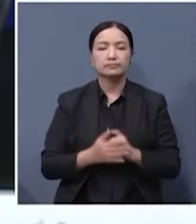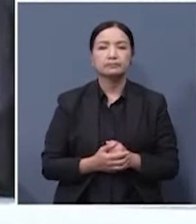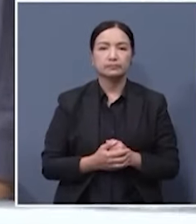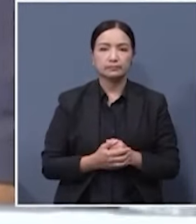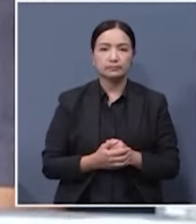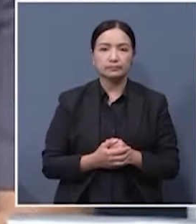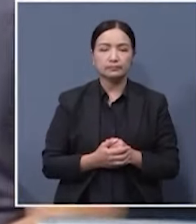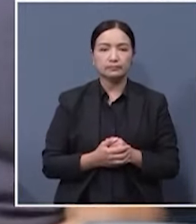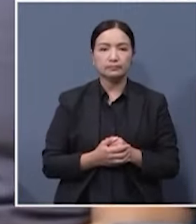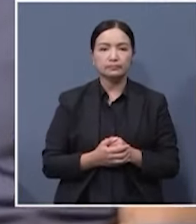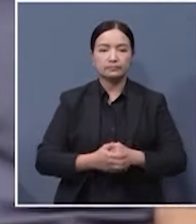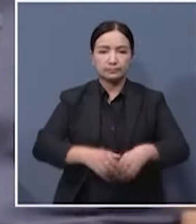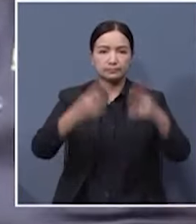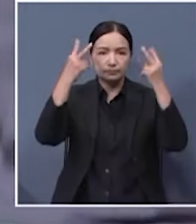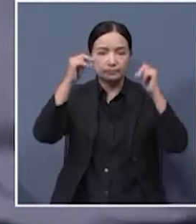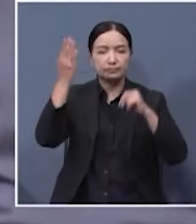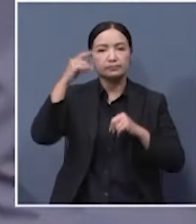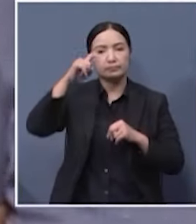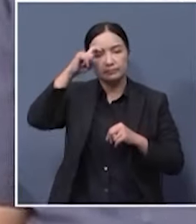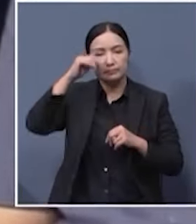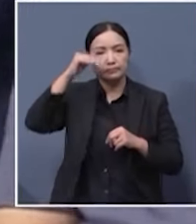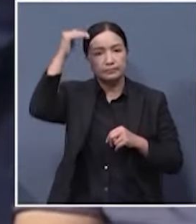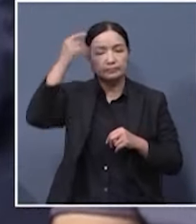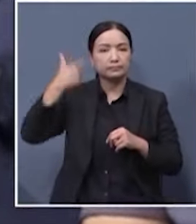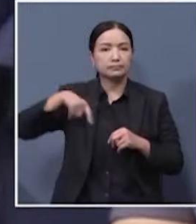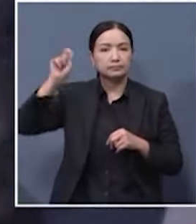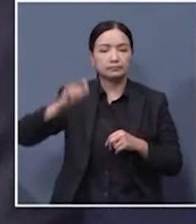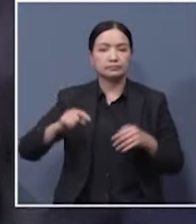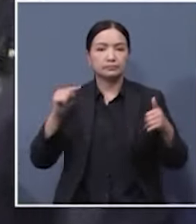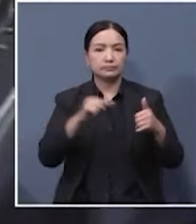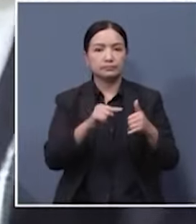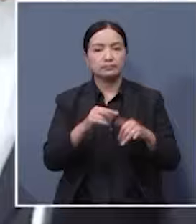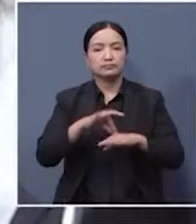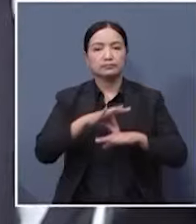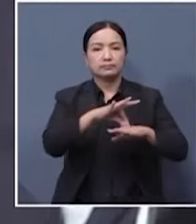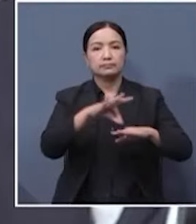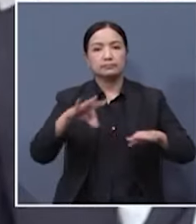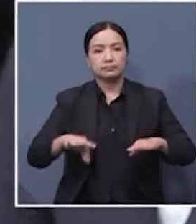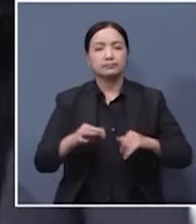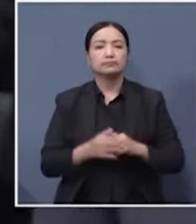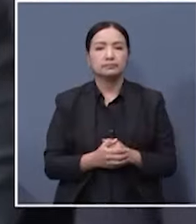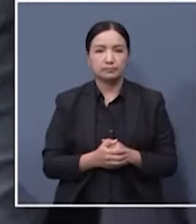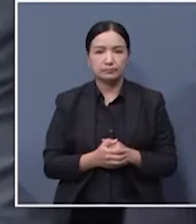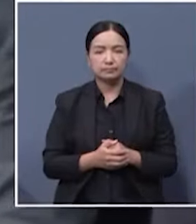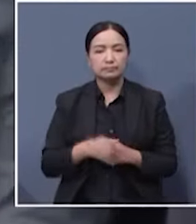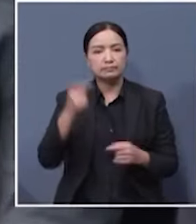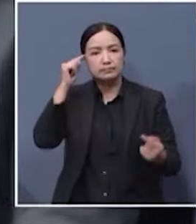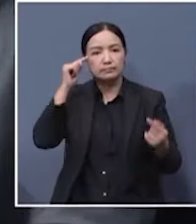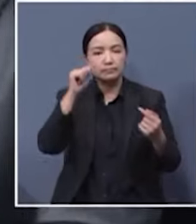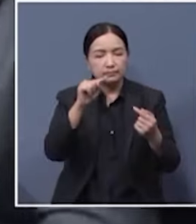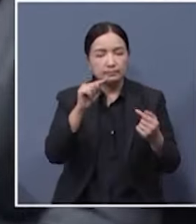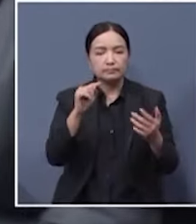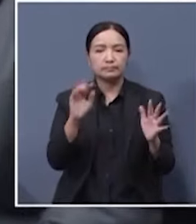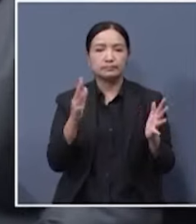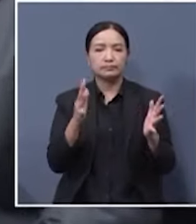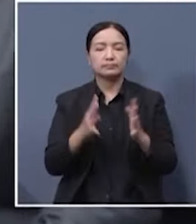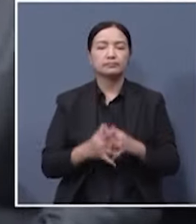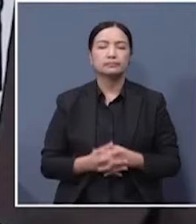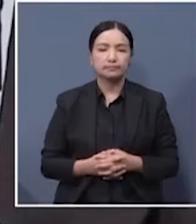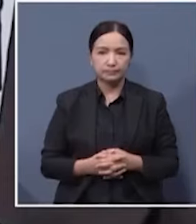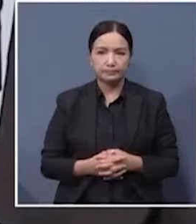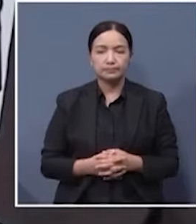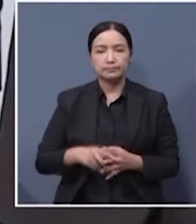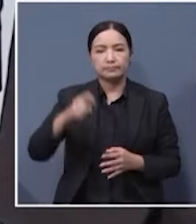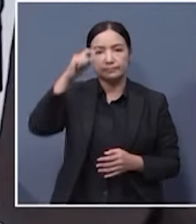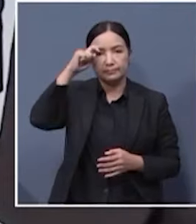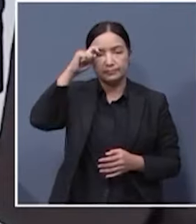กรณีของอดีตนายกรัฐมนตรีเศรษฐาทวีสินที่ถูกศาลรัฐธรรมนูญสั่งให้พ้นจากตำแหน่งนั้นเป็นสิ่งที่ไม่คาดคิดซึ่งถือว่